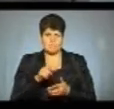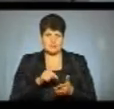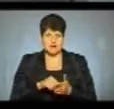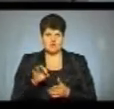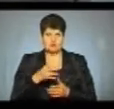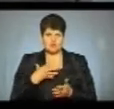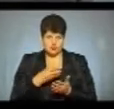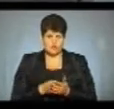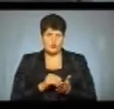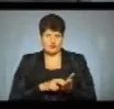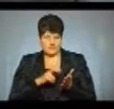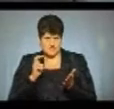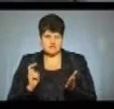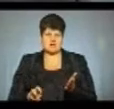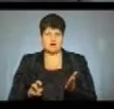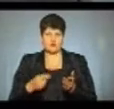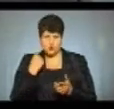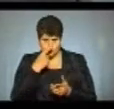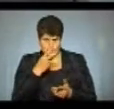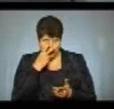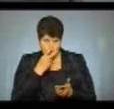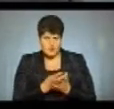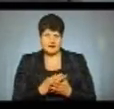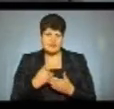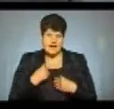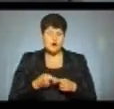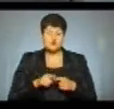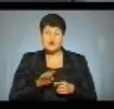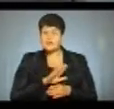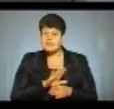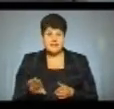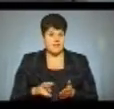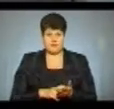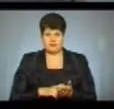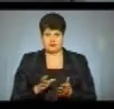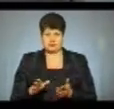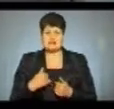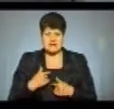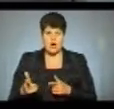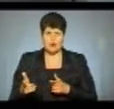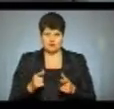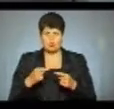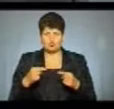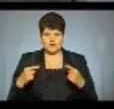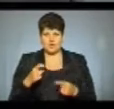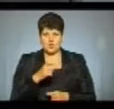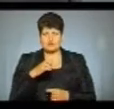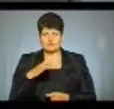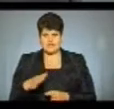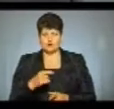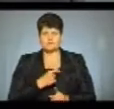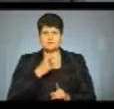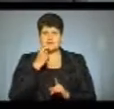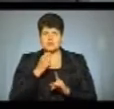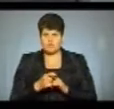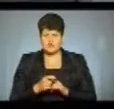свою відставку до порядку денного особисто, щоб показати, що я цього не боюсь. І я готовий в будь-яку хвилину відповідати